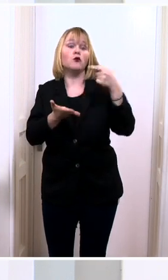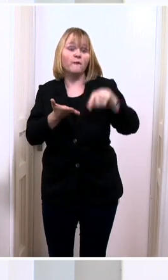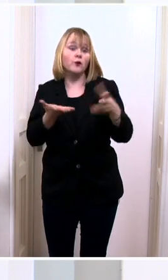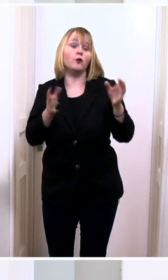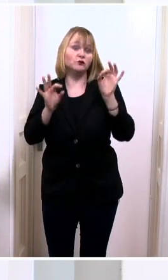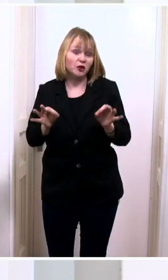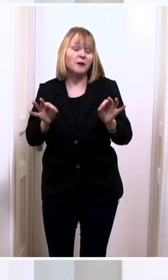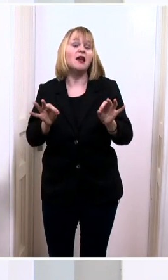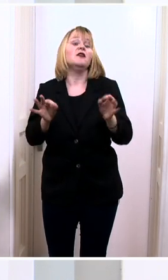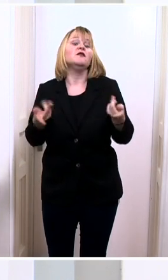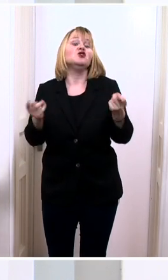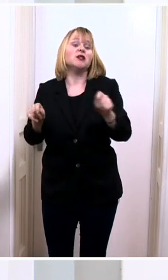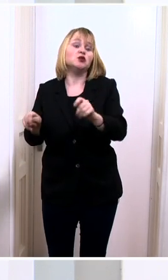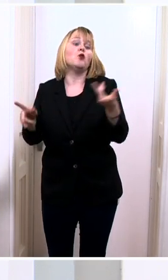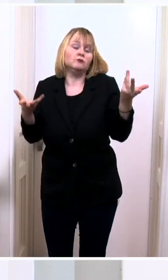werden.